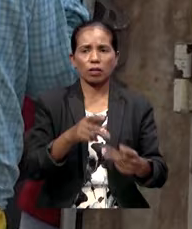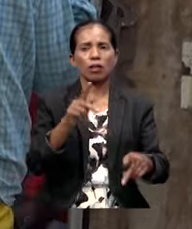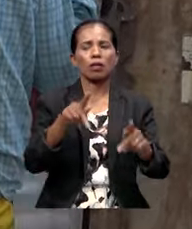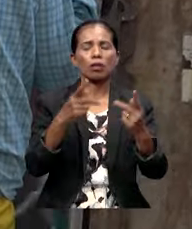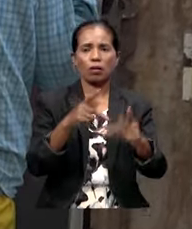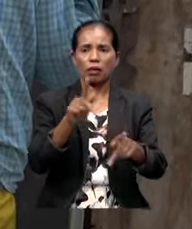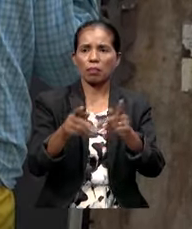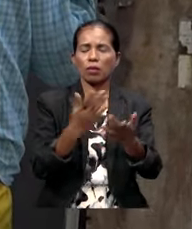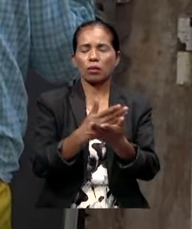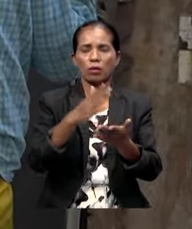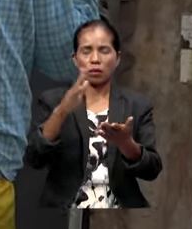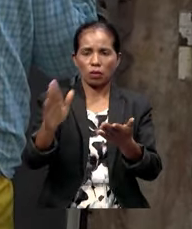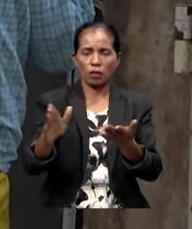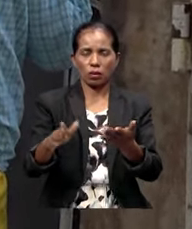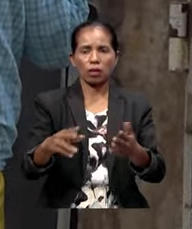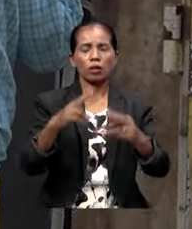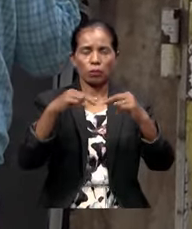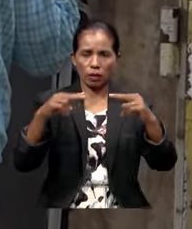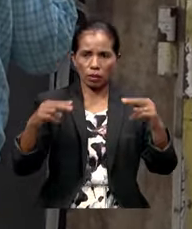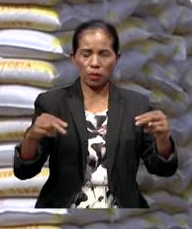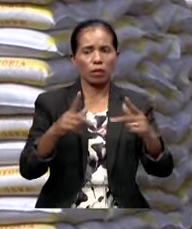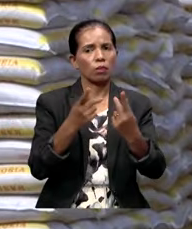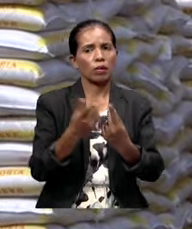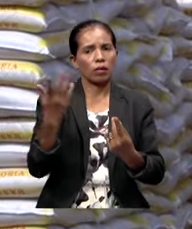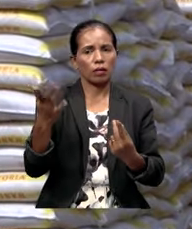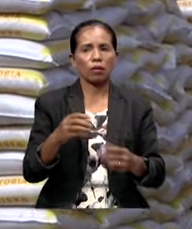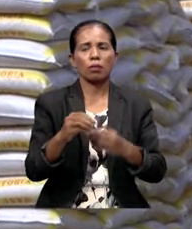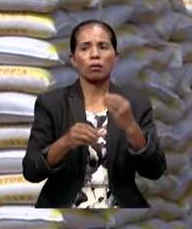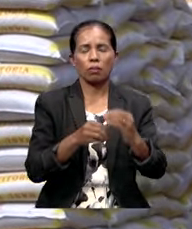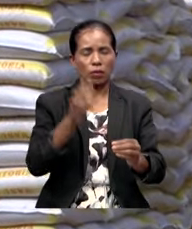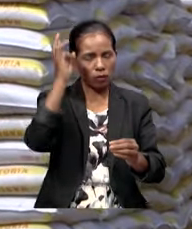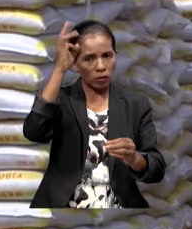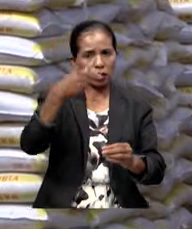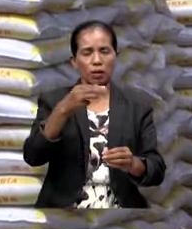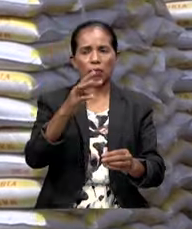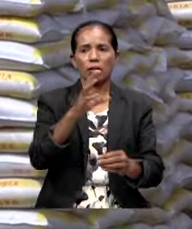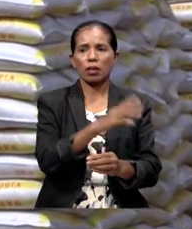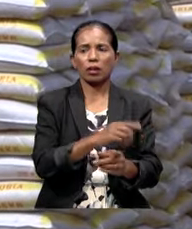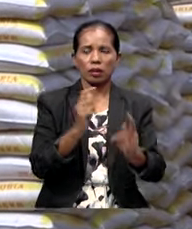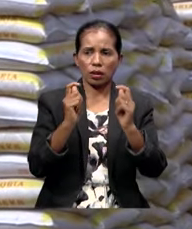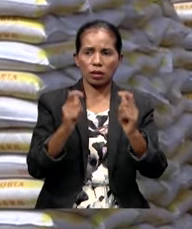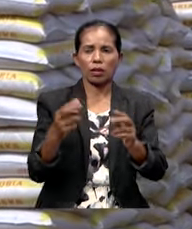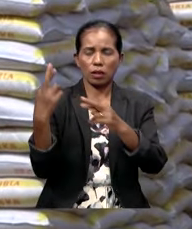comprador sira atu sosa produtu misejati iha empresa refere relaciona o preocupasaun ne je mententa tu confirma ho